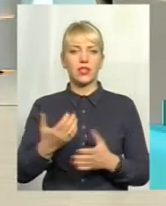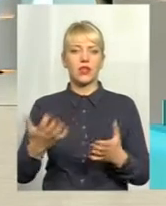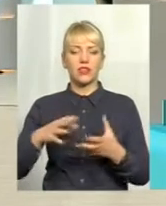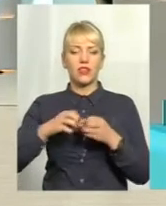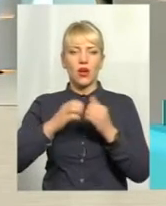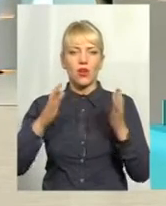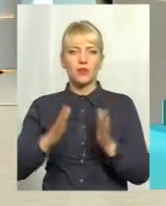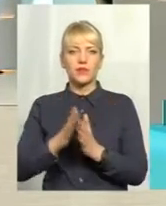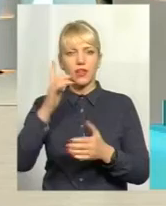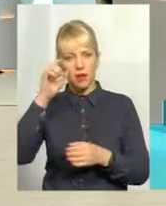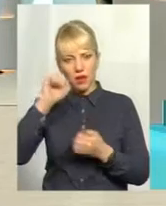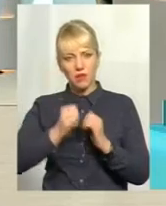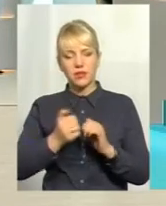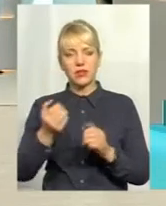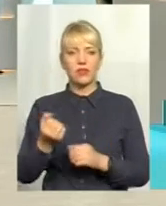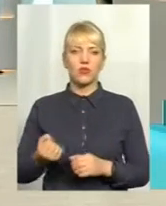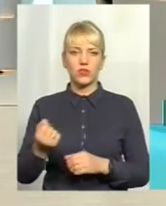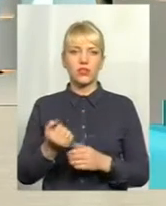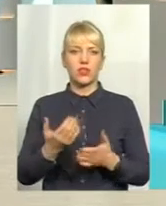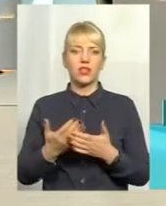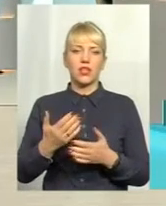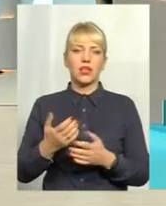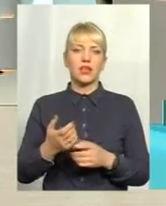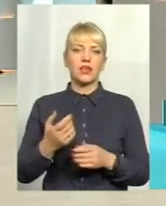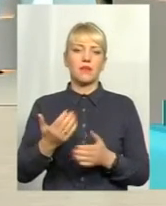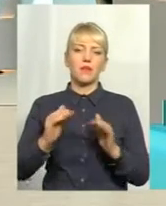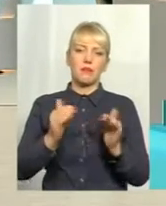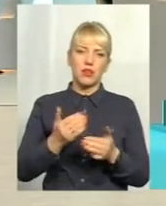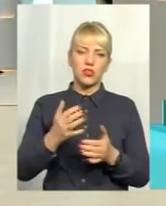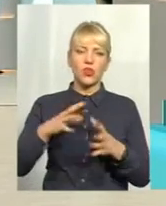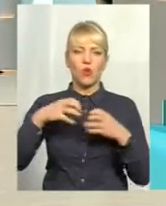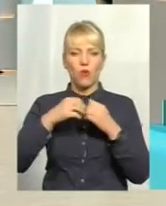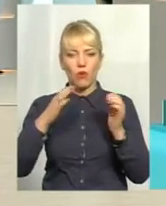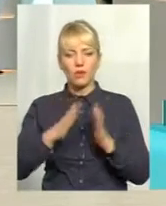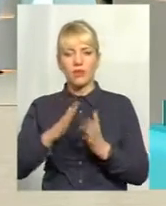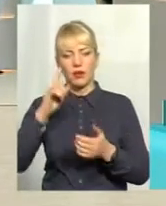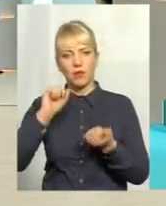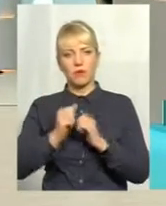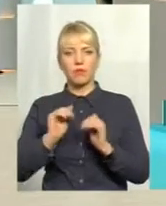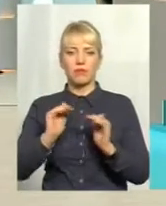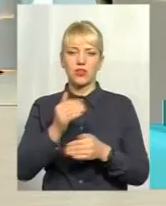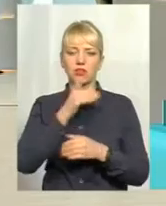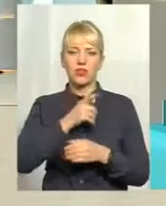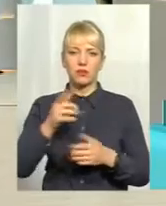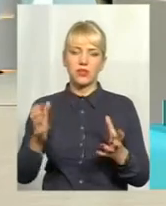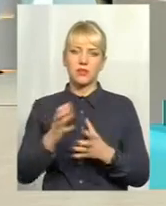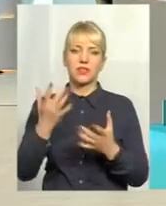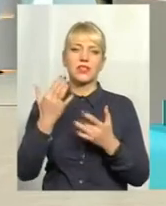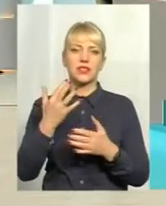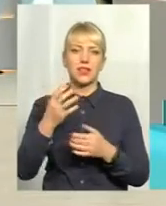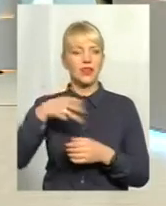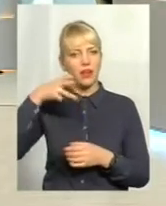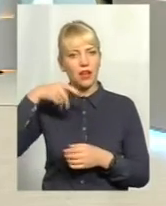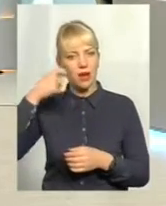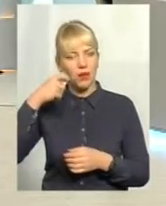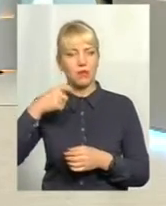пам'яті має носій, залежить від того, менший обсяг пам'яті, менший термін зберігання, залежить, скільки камер пише,